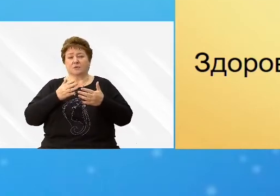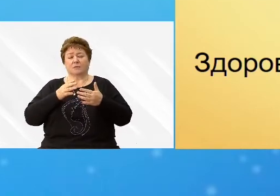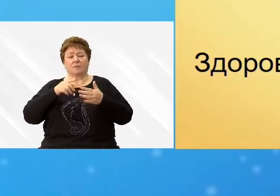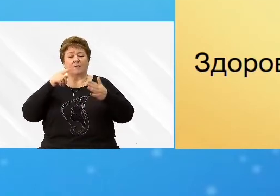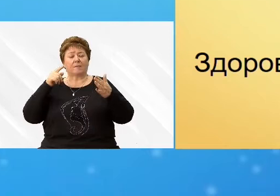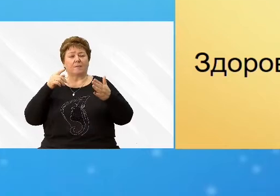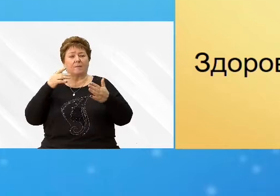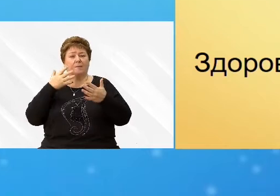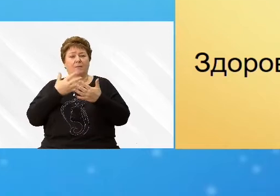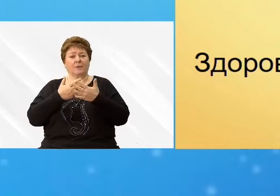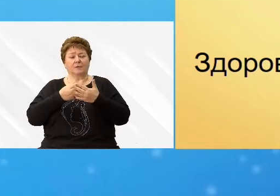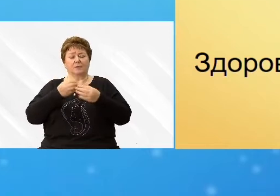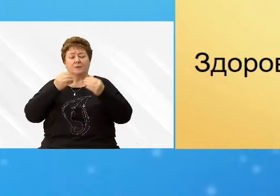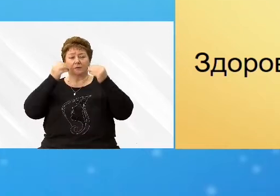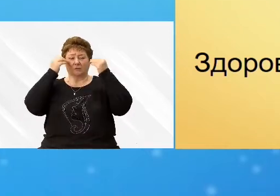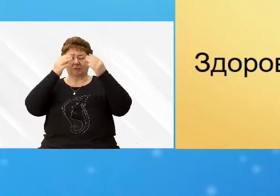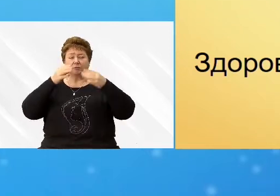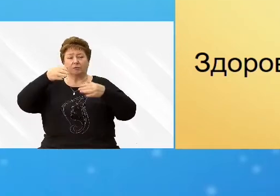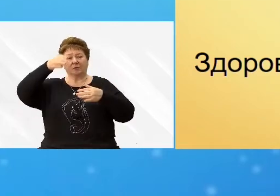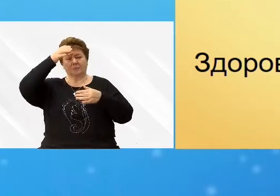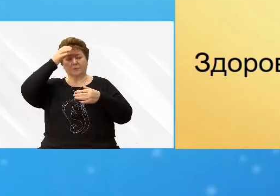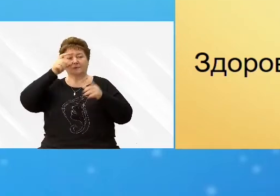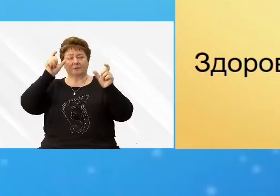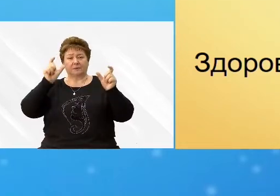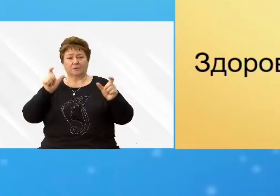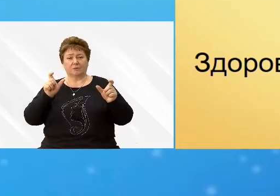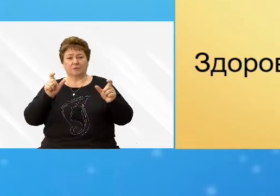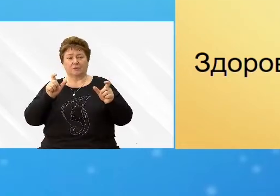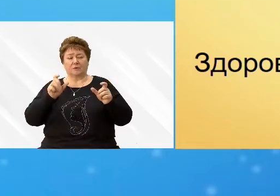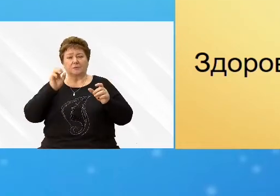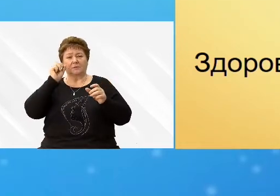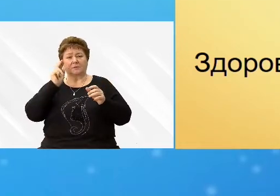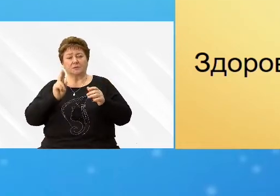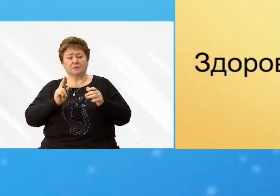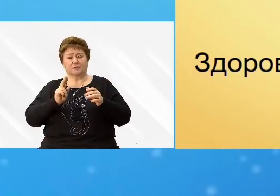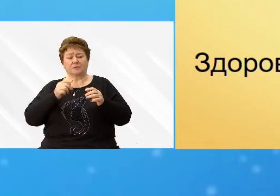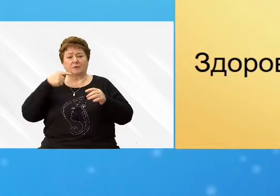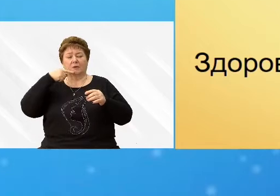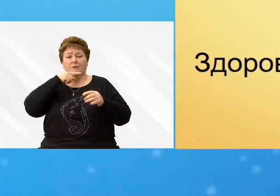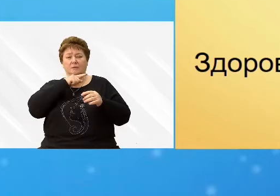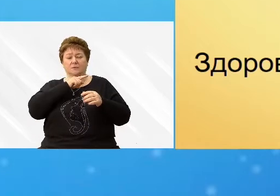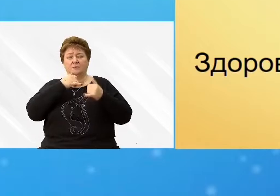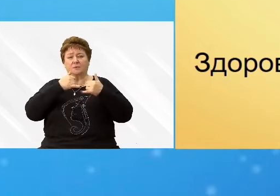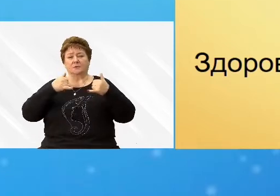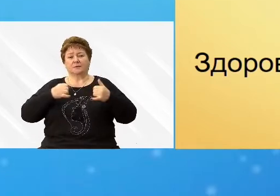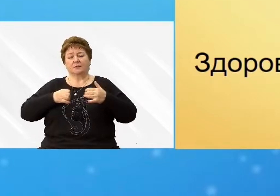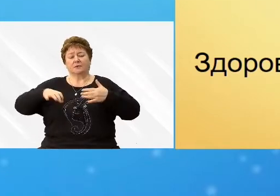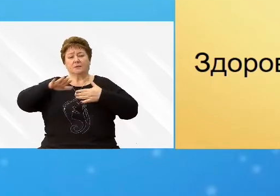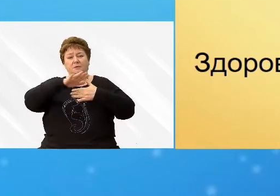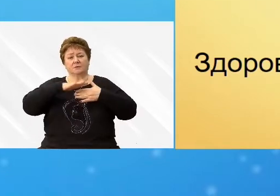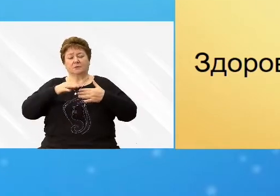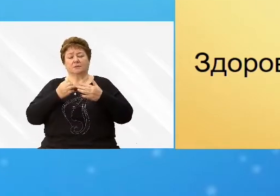уровня культуры и образования народа социального и экономического развития страны